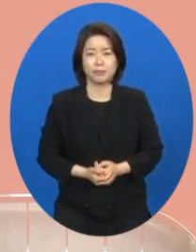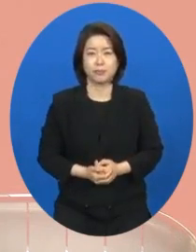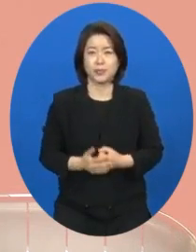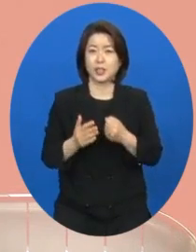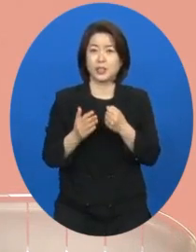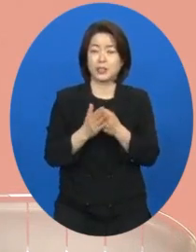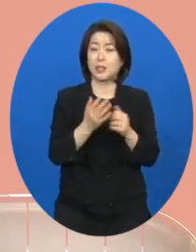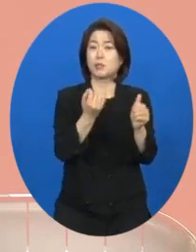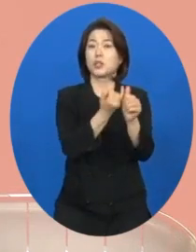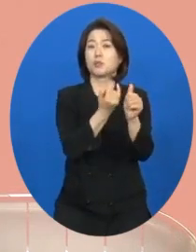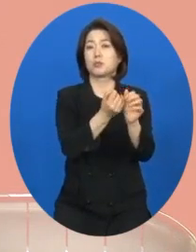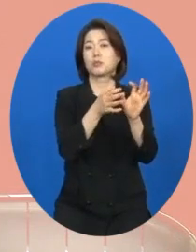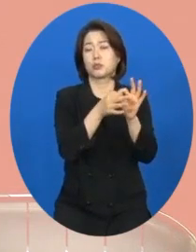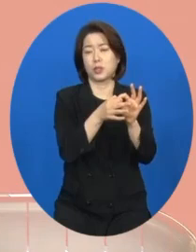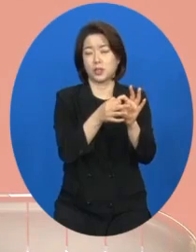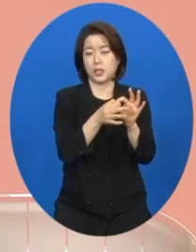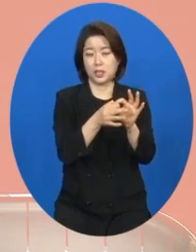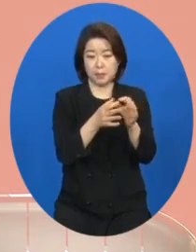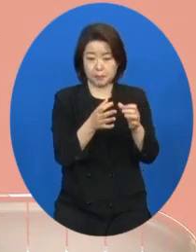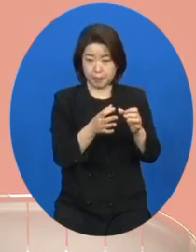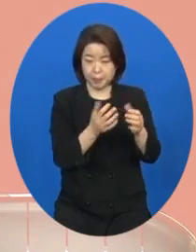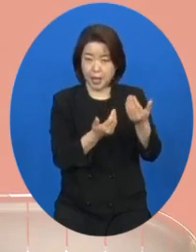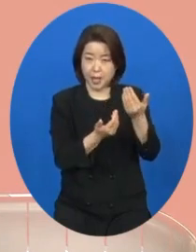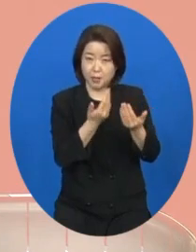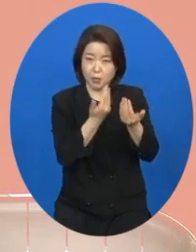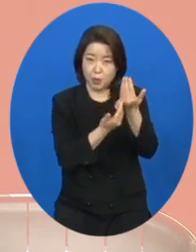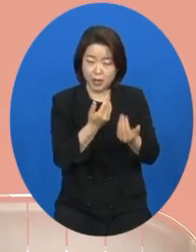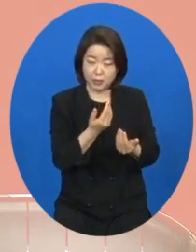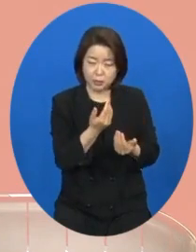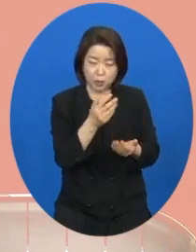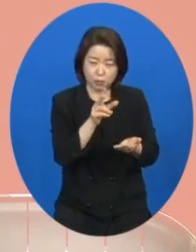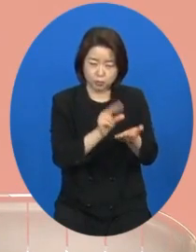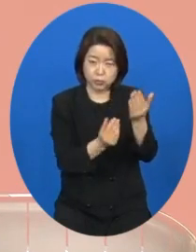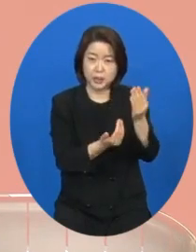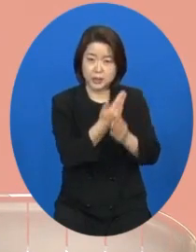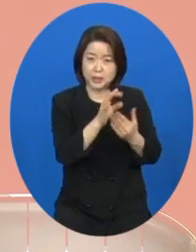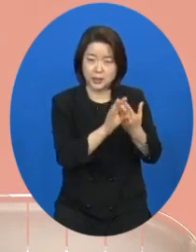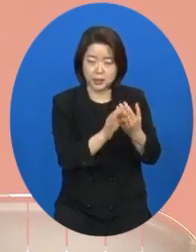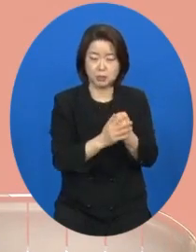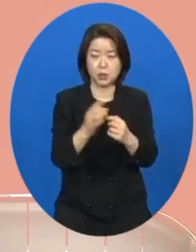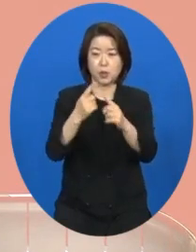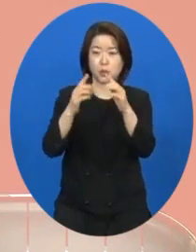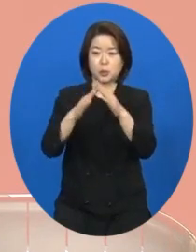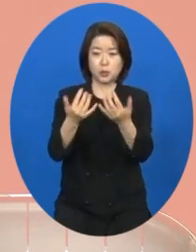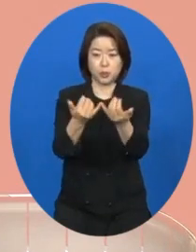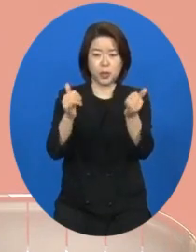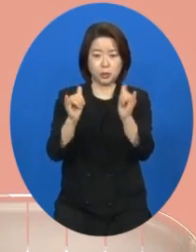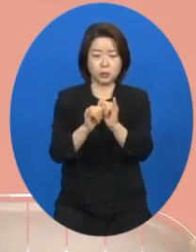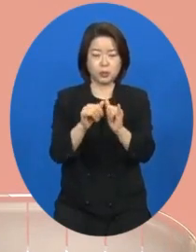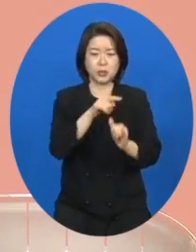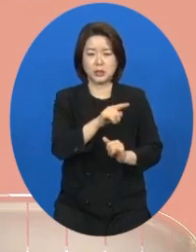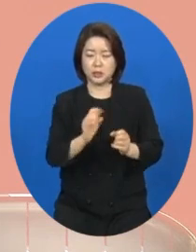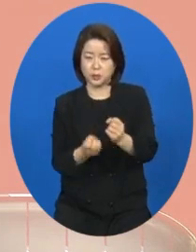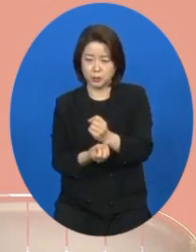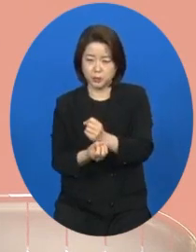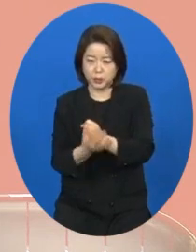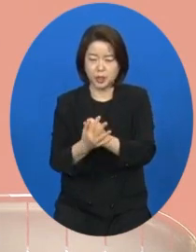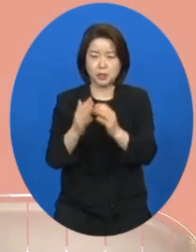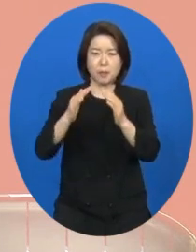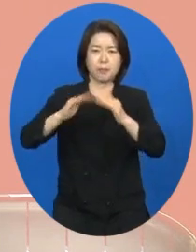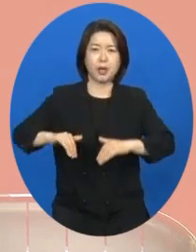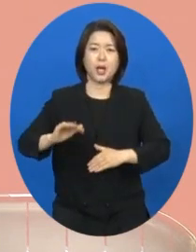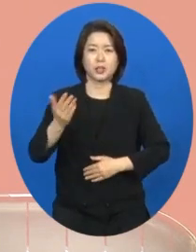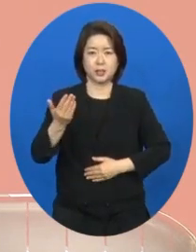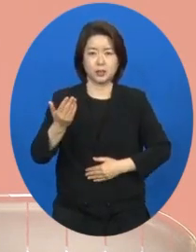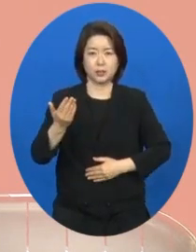그러니까 부부 관계가 깨어지면 교회 공동체는 맥없이 무너져버리는 거예요. 그러니까